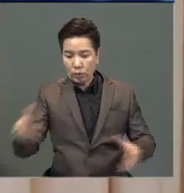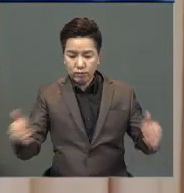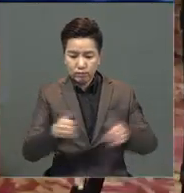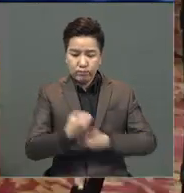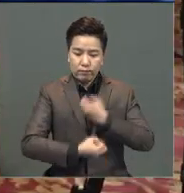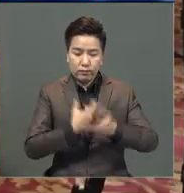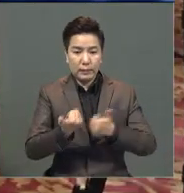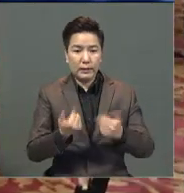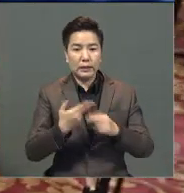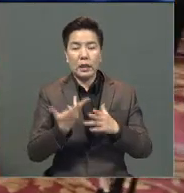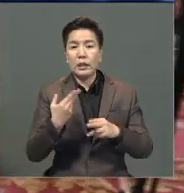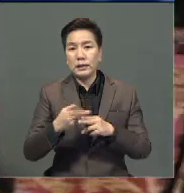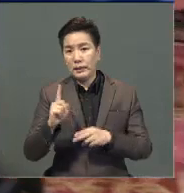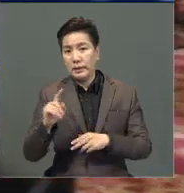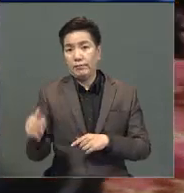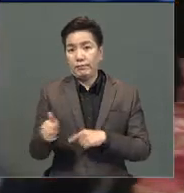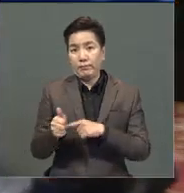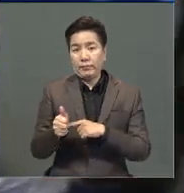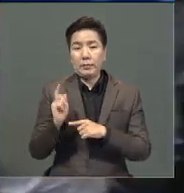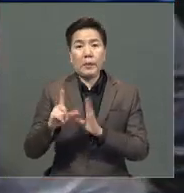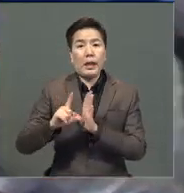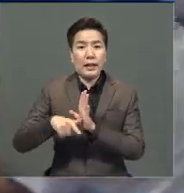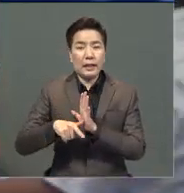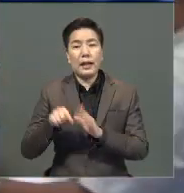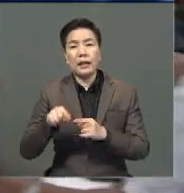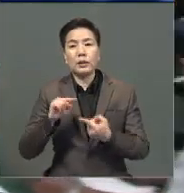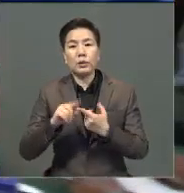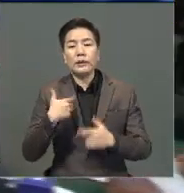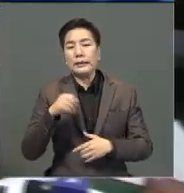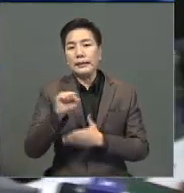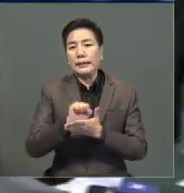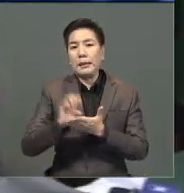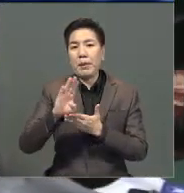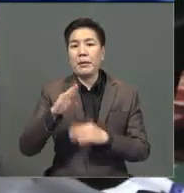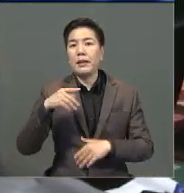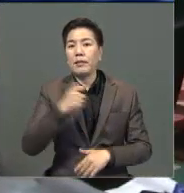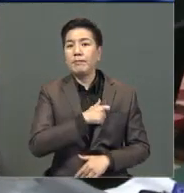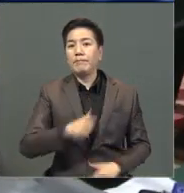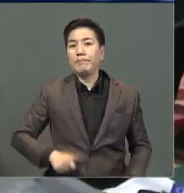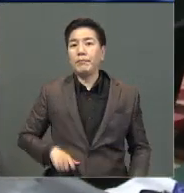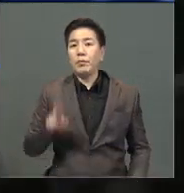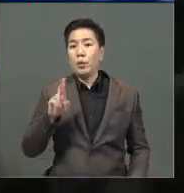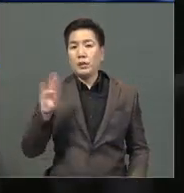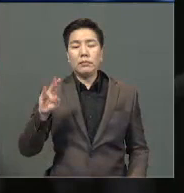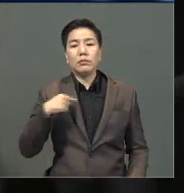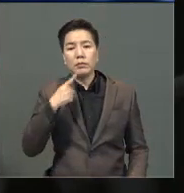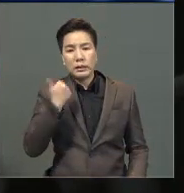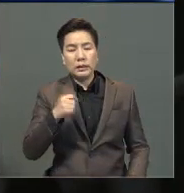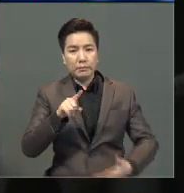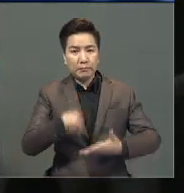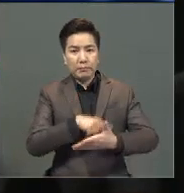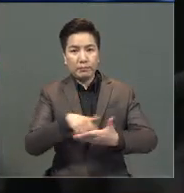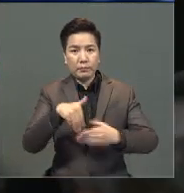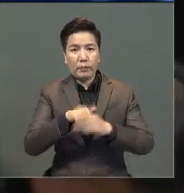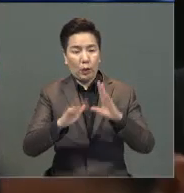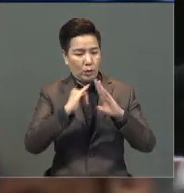คิดเห็นซึ่งคุณวุฒิสารตันไชยตั้งเป็นเลขาธิการสถาบันพระปกเกล้าเนี่ยนะครับก็กล่าวถึงความสำคัญของการตั้งท้องถิ่นว่า